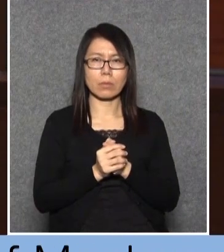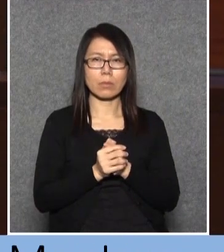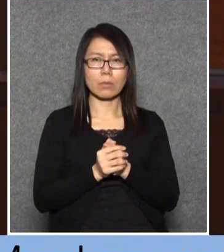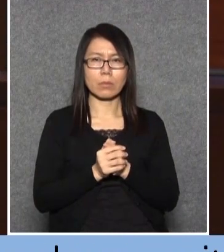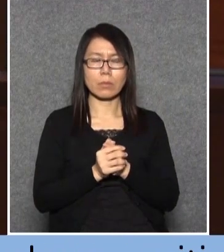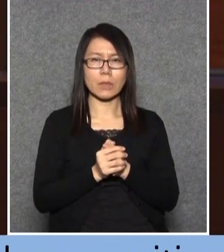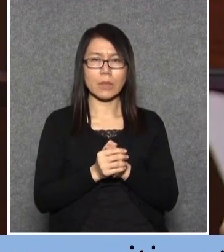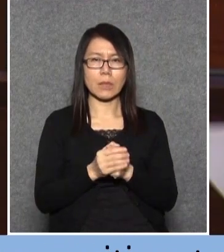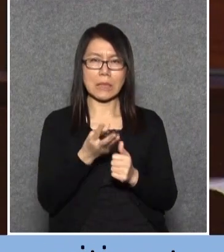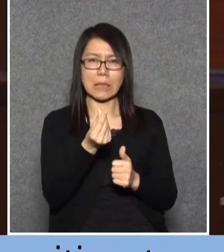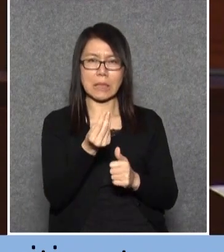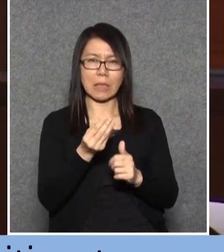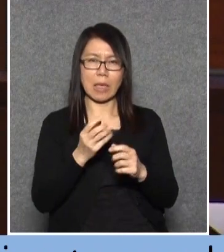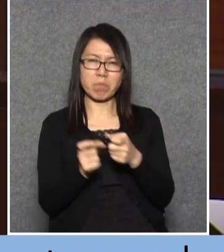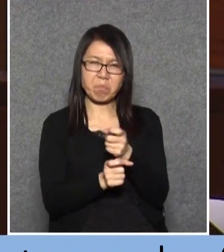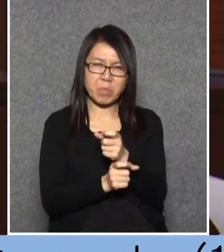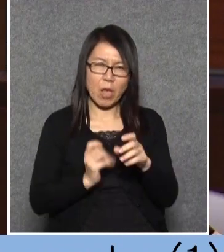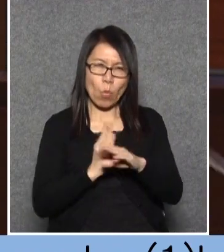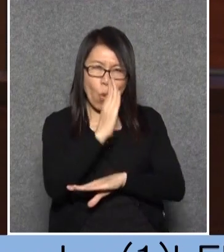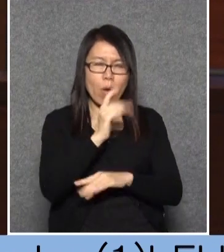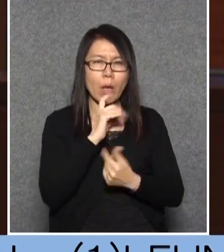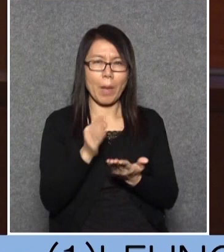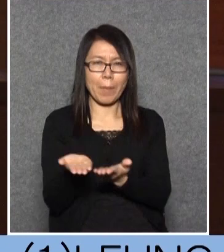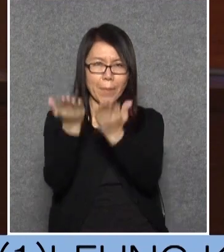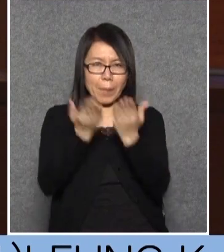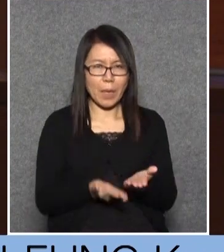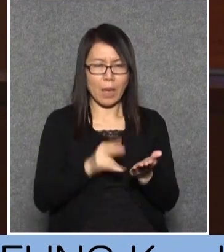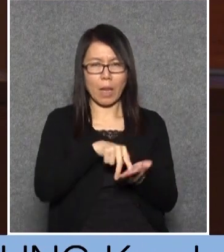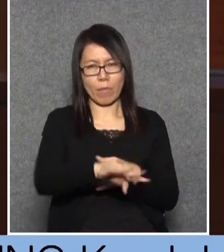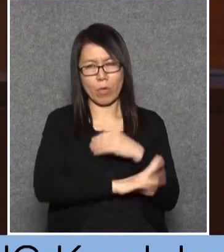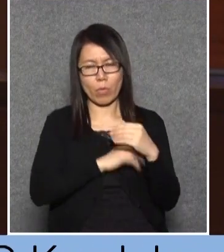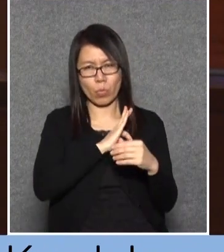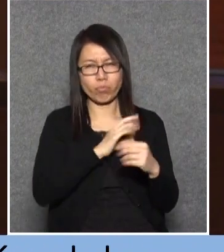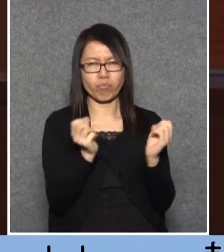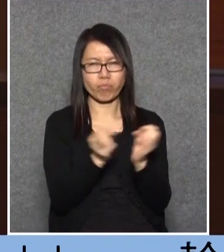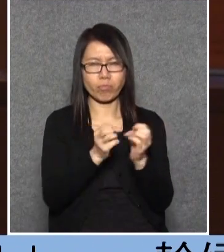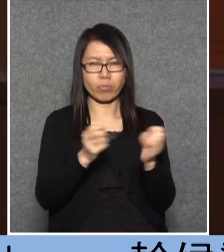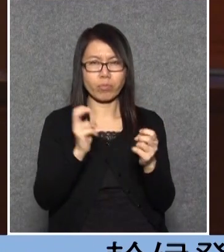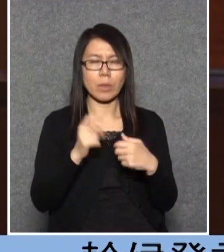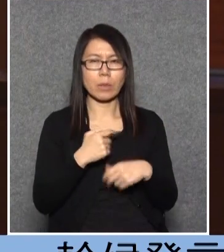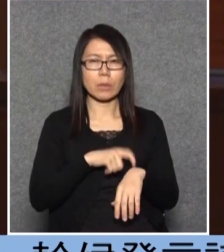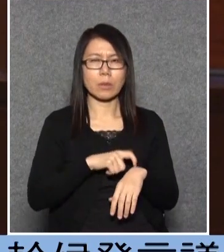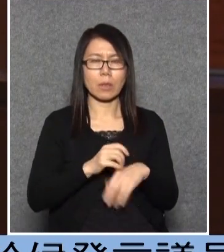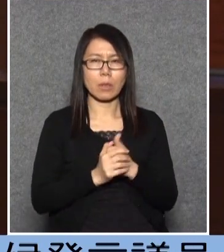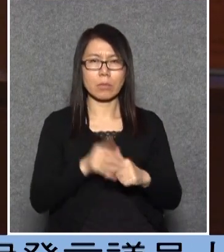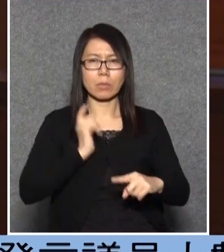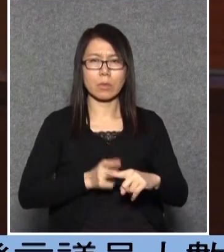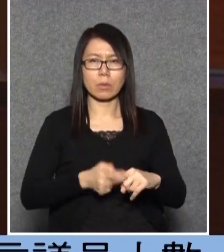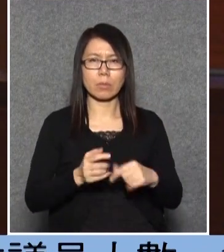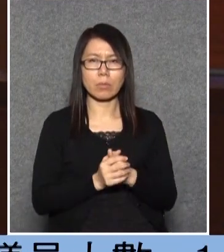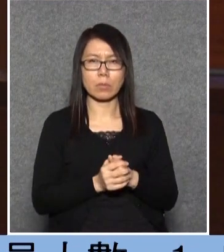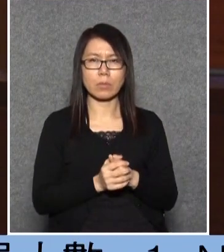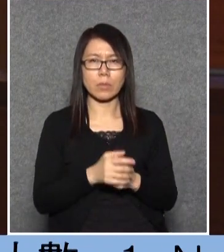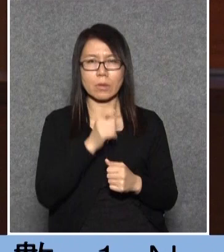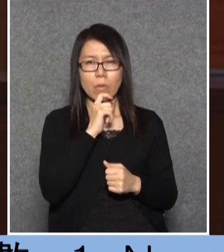超支嘅问题攞到嚟立法会啊去辩论嘅时候，咁啊真系都会用